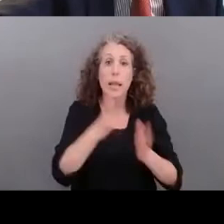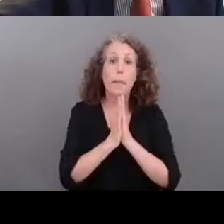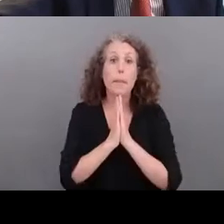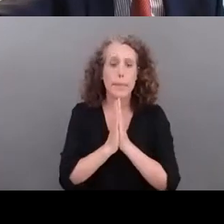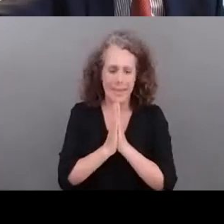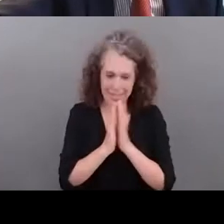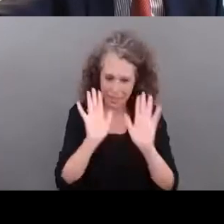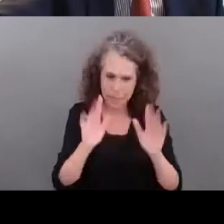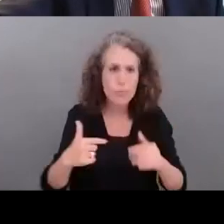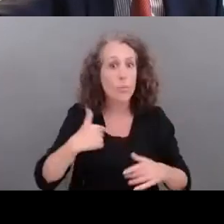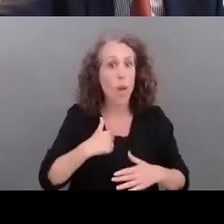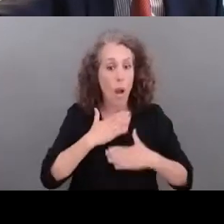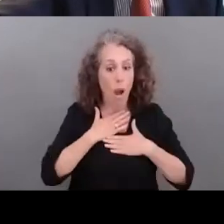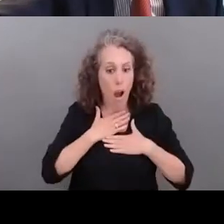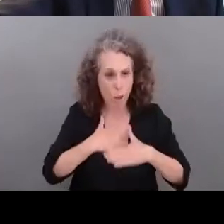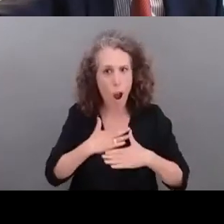forum.